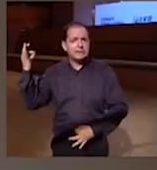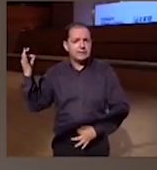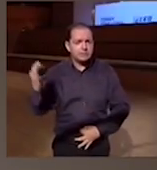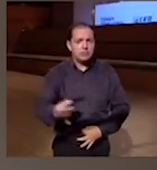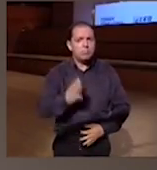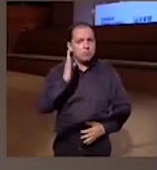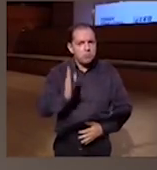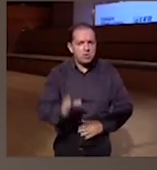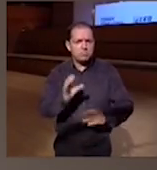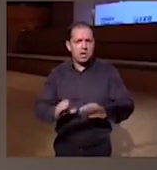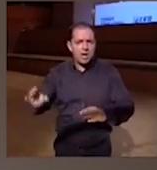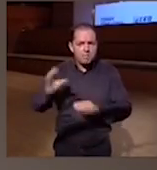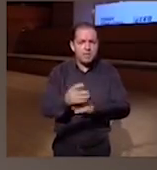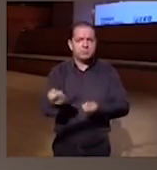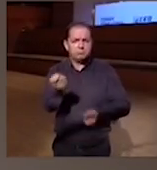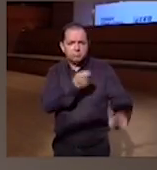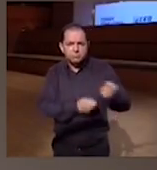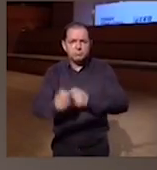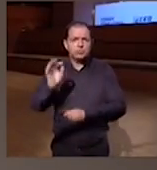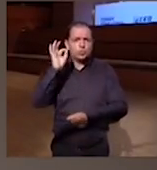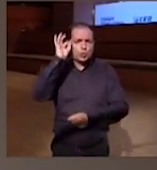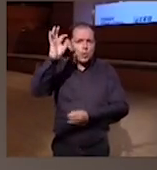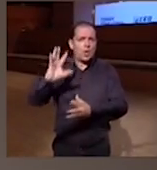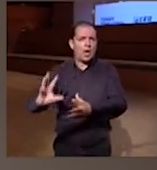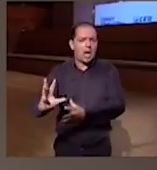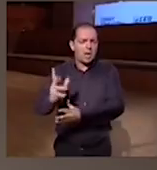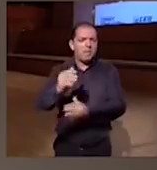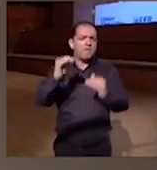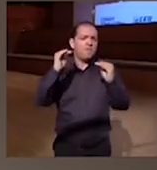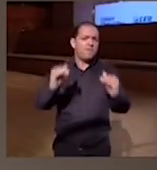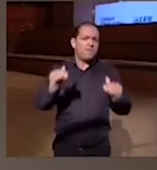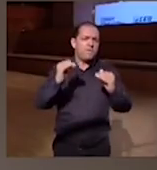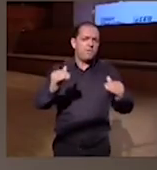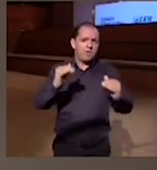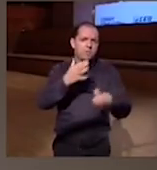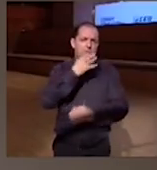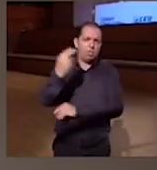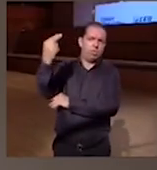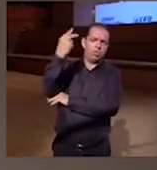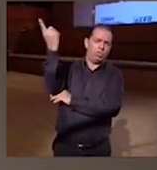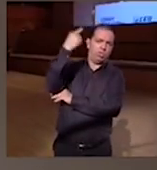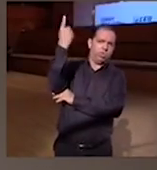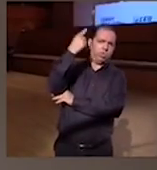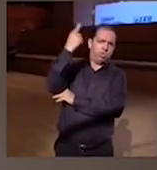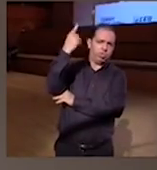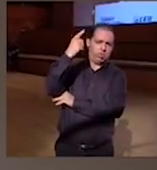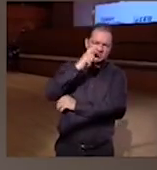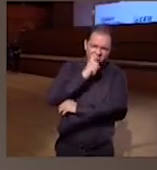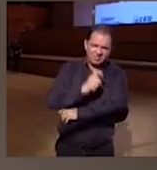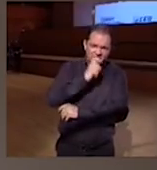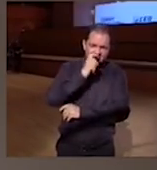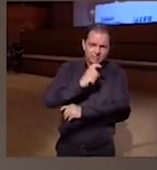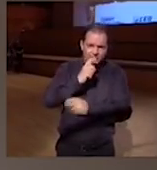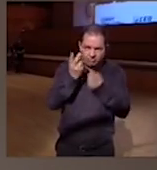ορμή και φυσικά την αναπτυξιακή της πορεία, χωρίς τη στενή επιτήρηση των εταίρων και χωρίς